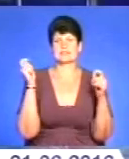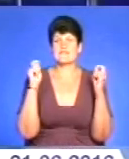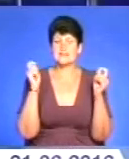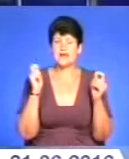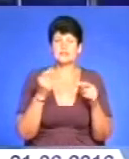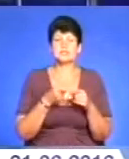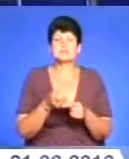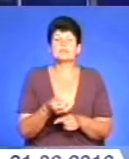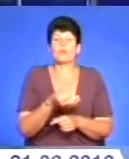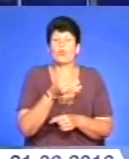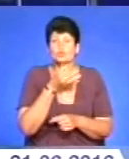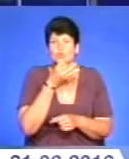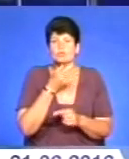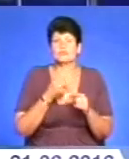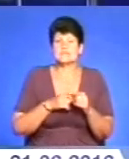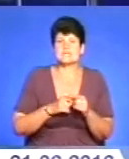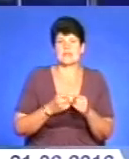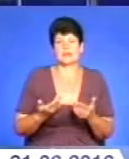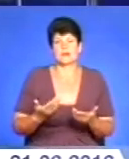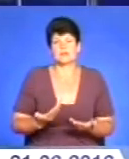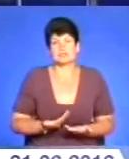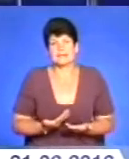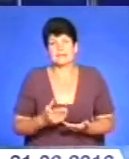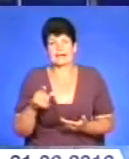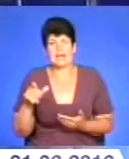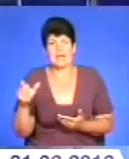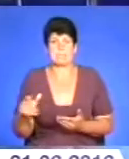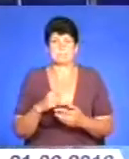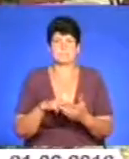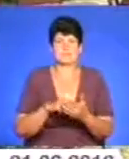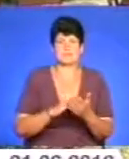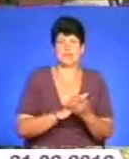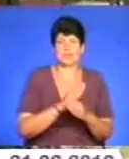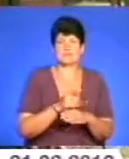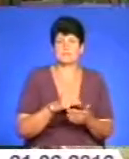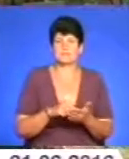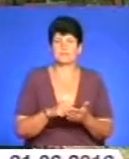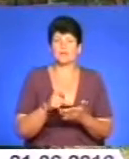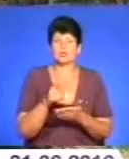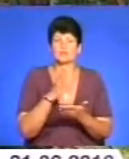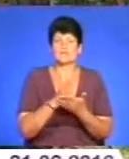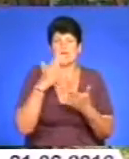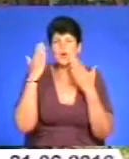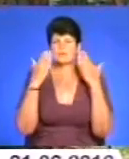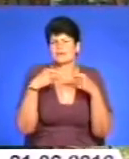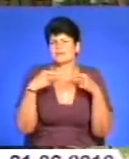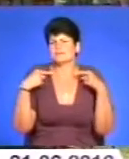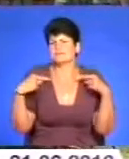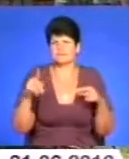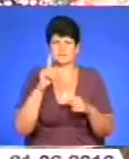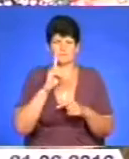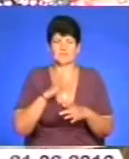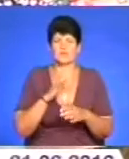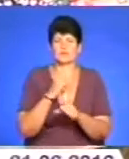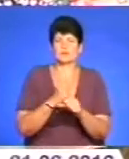сподобався гастрономічний фестиваль жителям та гостям міста, дізнавалася Юлія Валах. Тут є розваги на всі смаки. Вироби